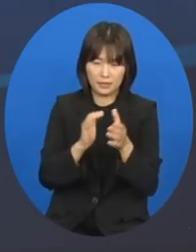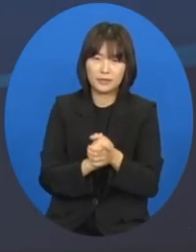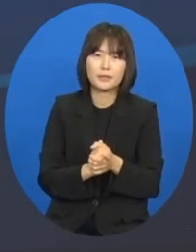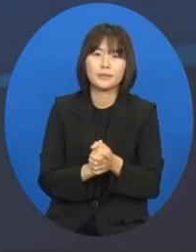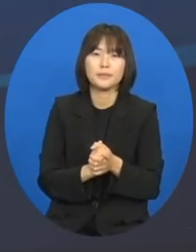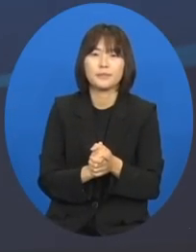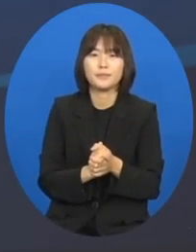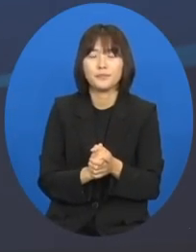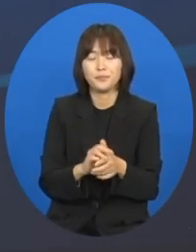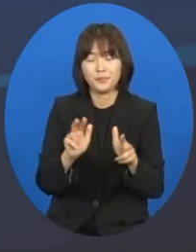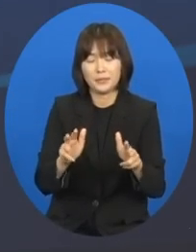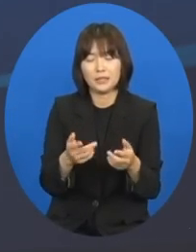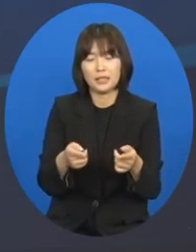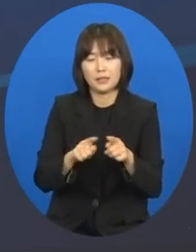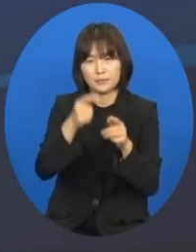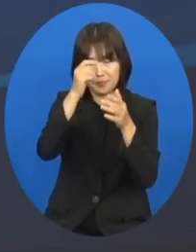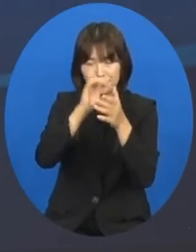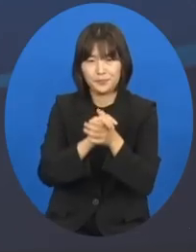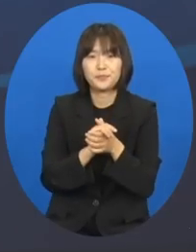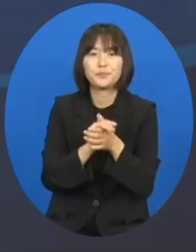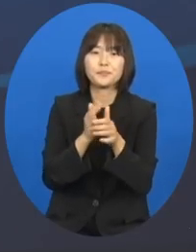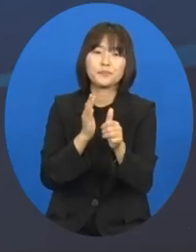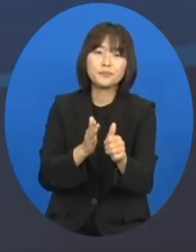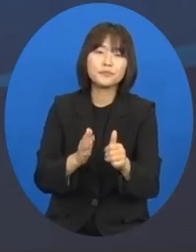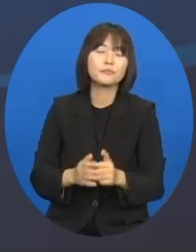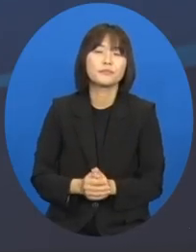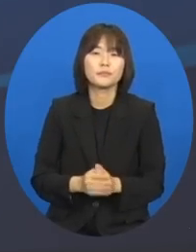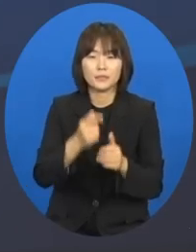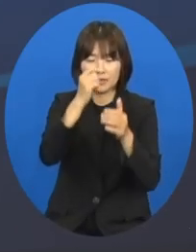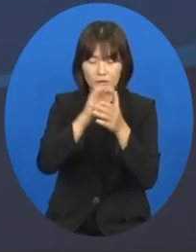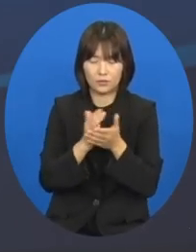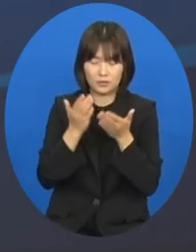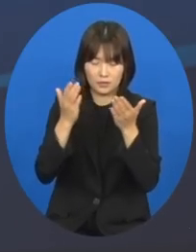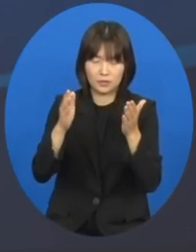아멘이 시간 함께 기도하겠습니다 기도할 때